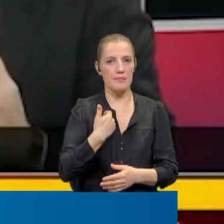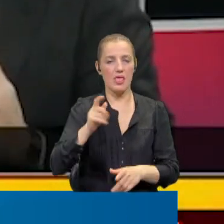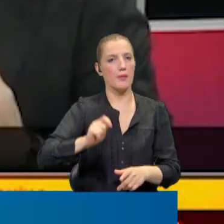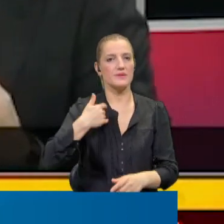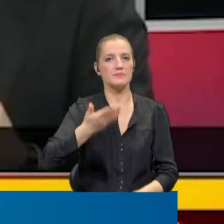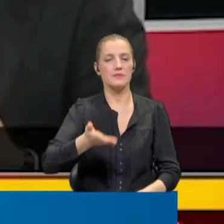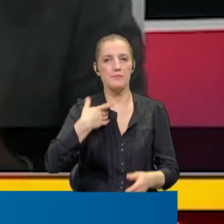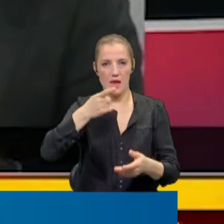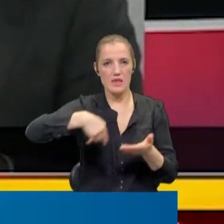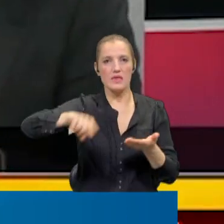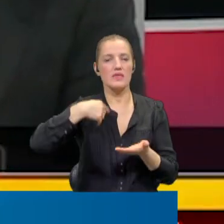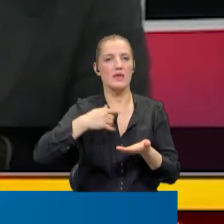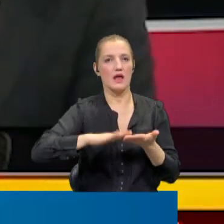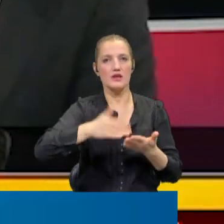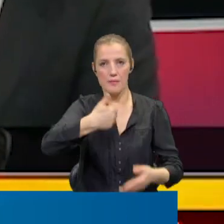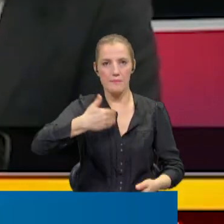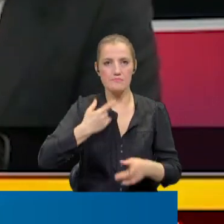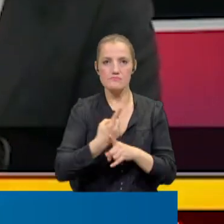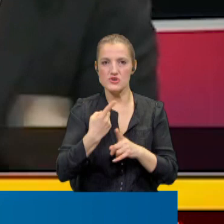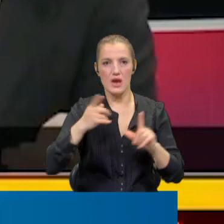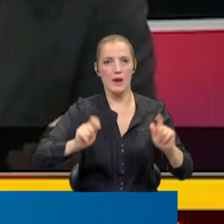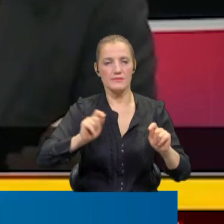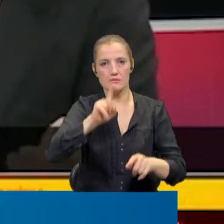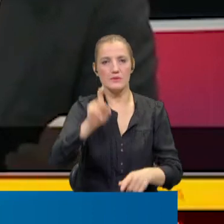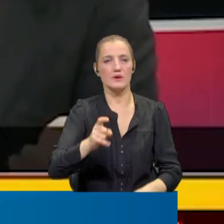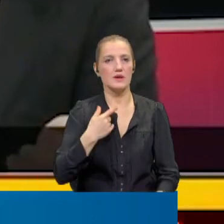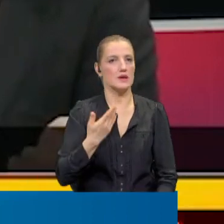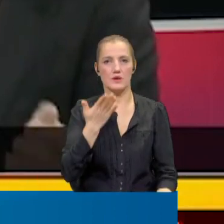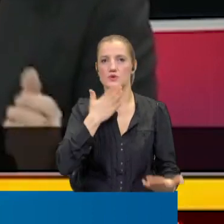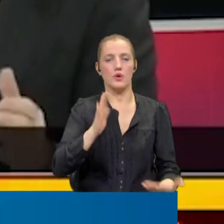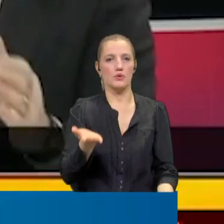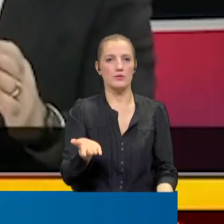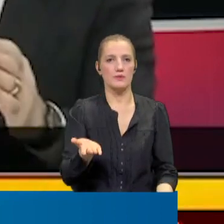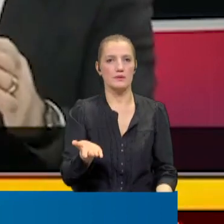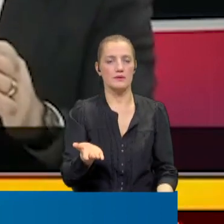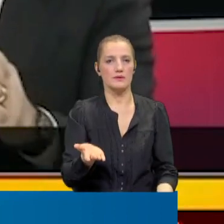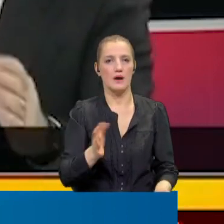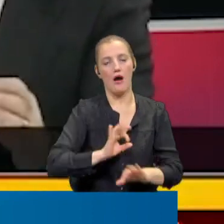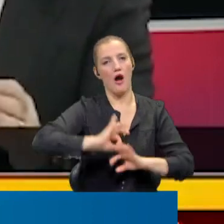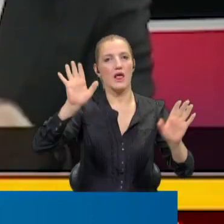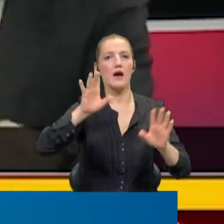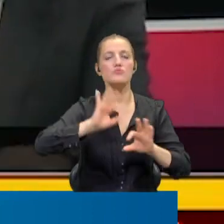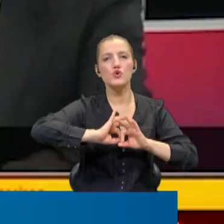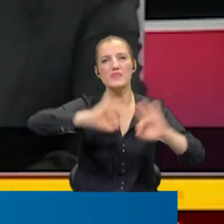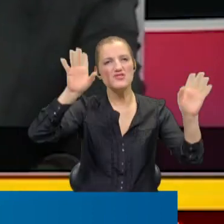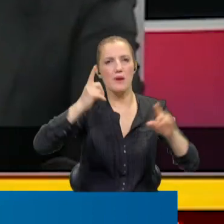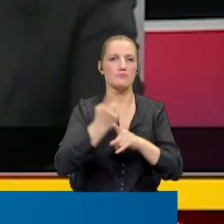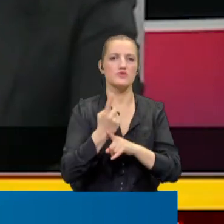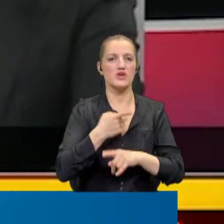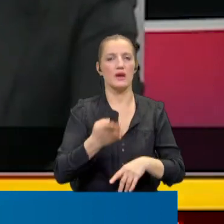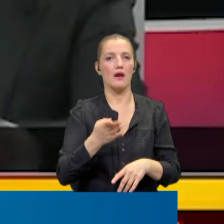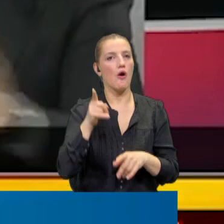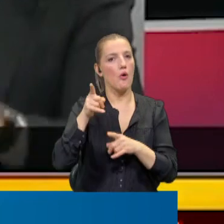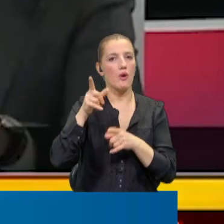biz bir şey yaptık mı yok Efendim nasıl Harika muhteşem bir şey çünkü